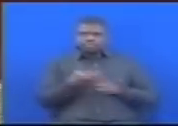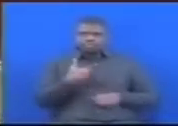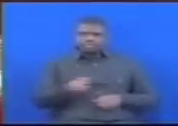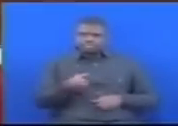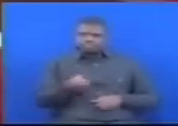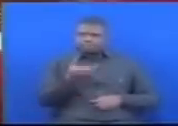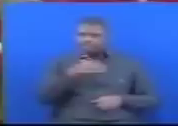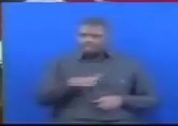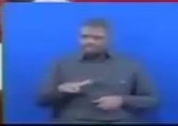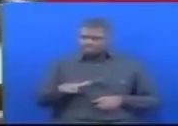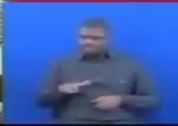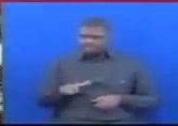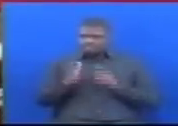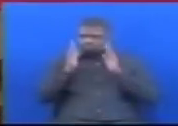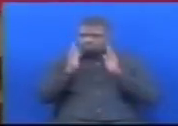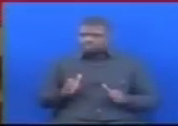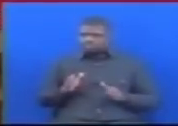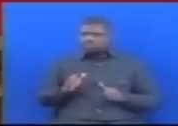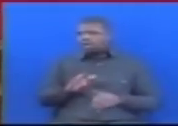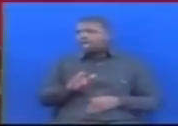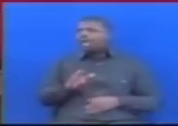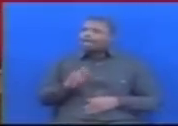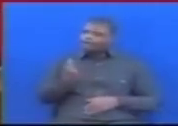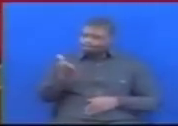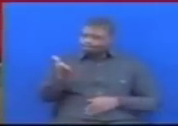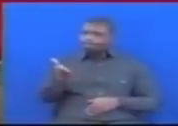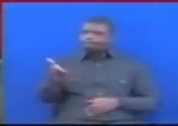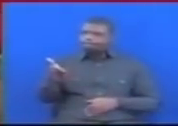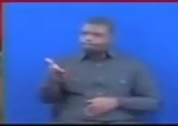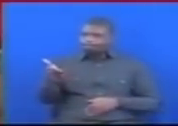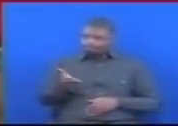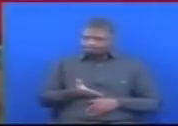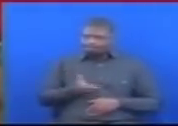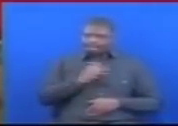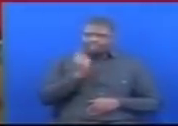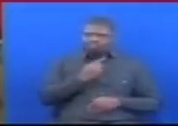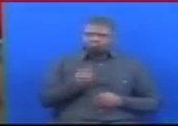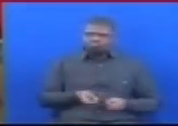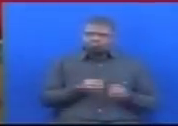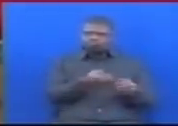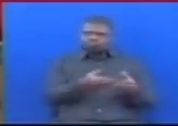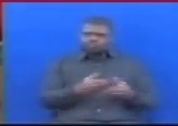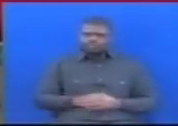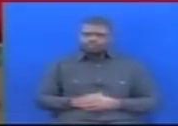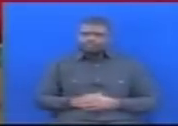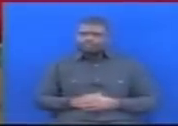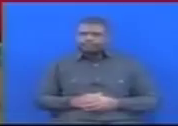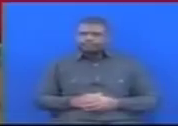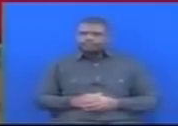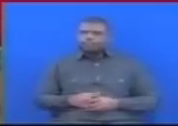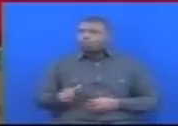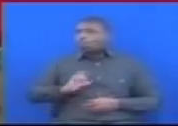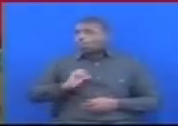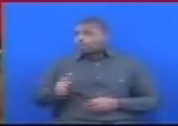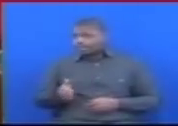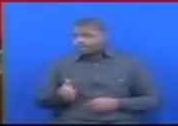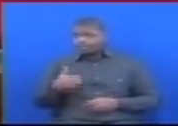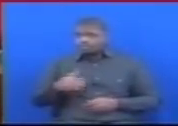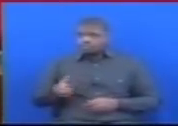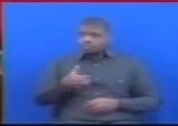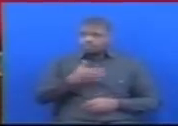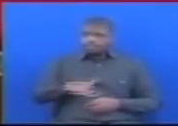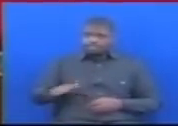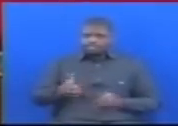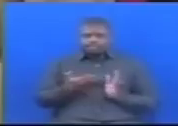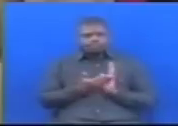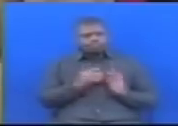na linajibiwa na Mheshimiwa Naibu Waziri. Mheshimiwa Naibu Waziri. Mheshimiwa Spika, kwa niaba ya Waziri wa Maji, naomba kujibu swali la